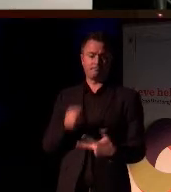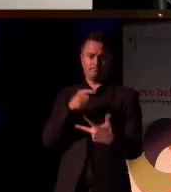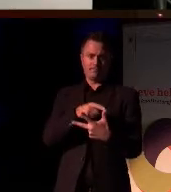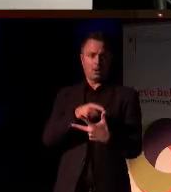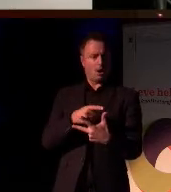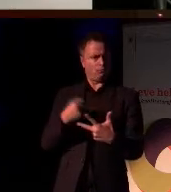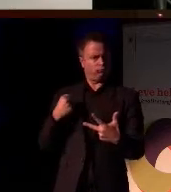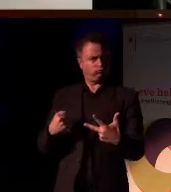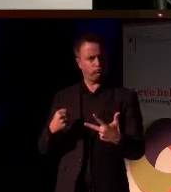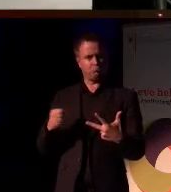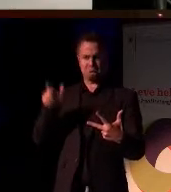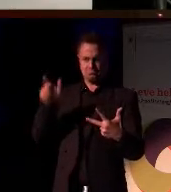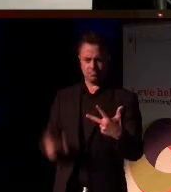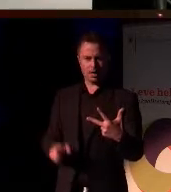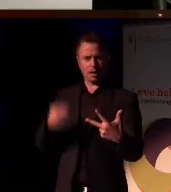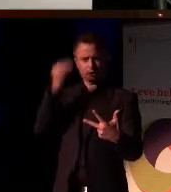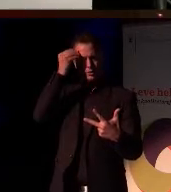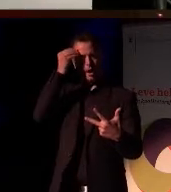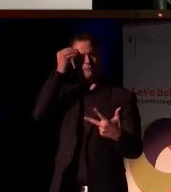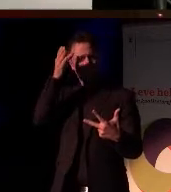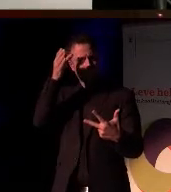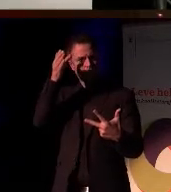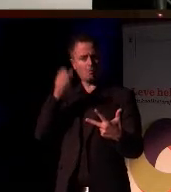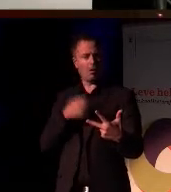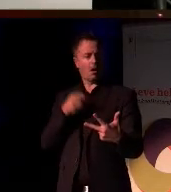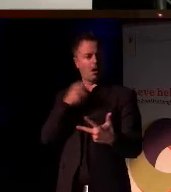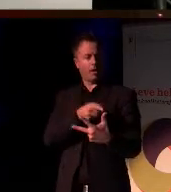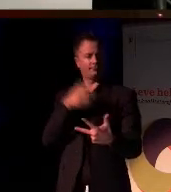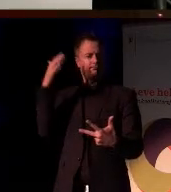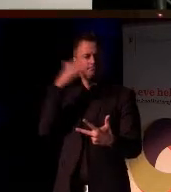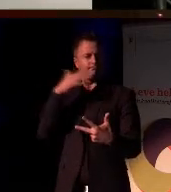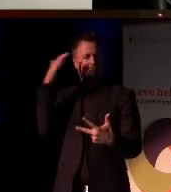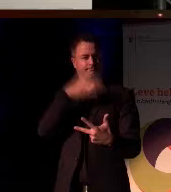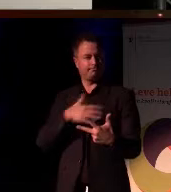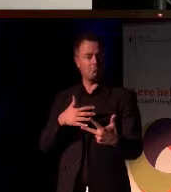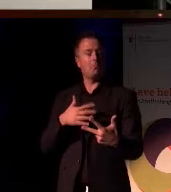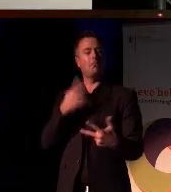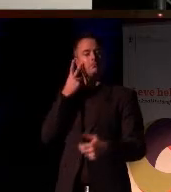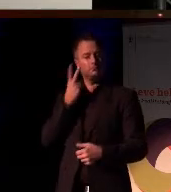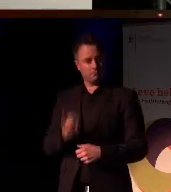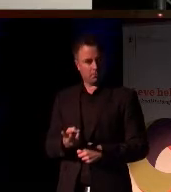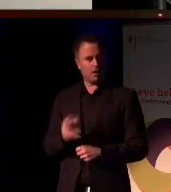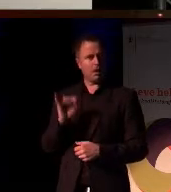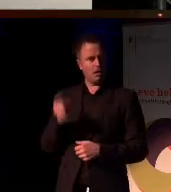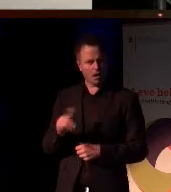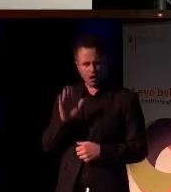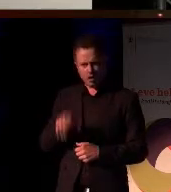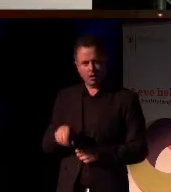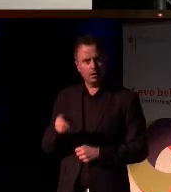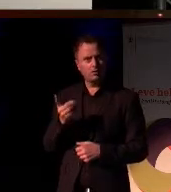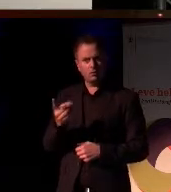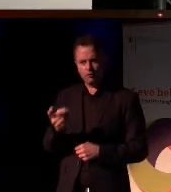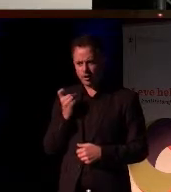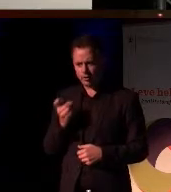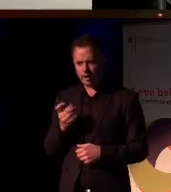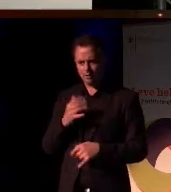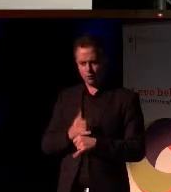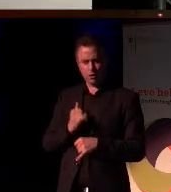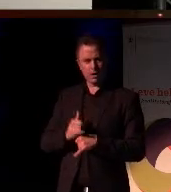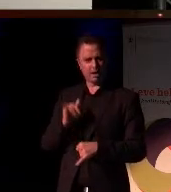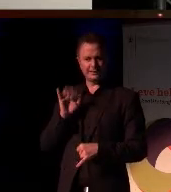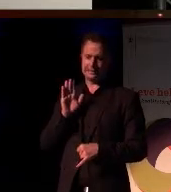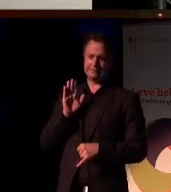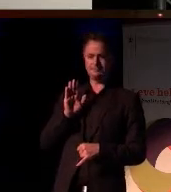kar med veldig mye kunnskap, og han tenkte og så at de hadde veldig store utfordringer I deres